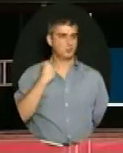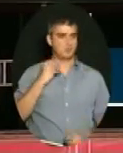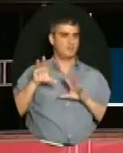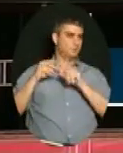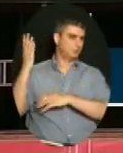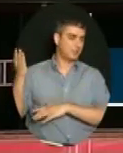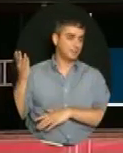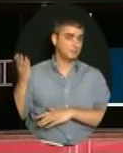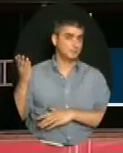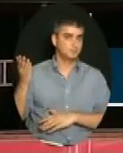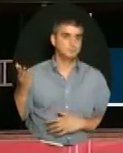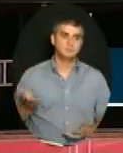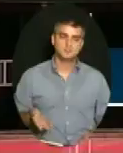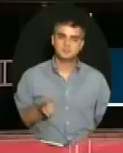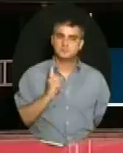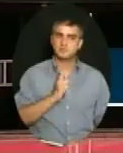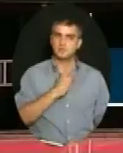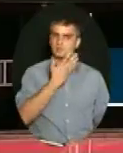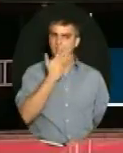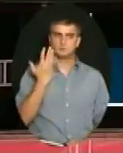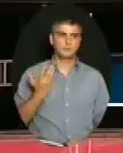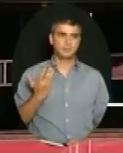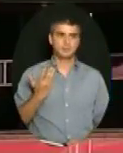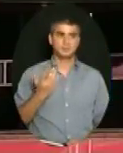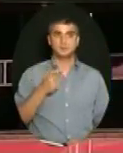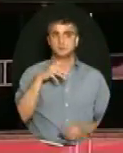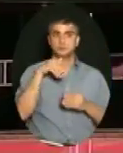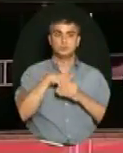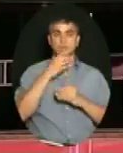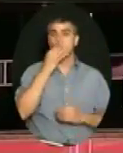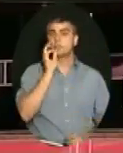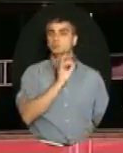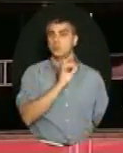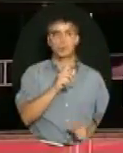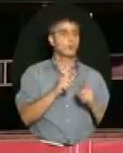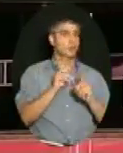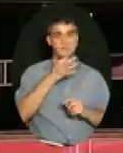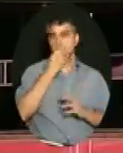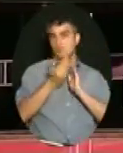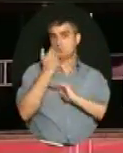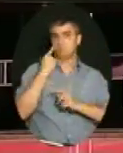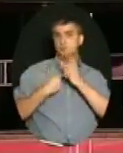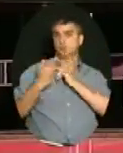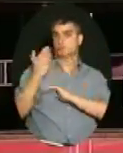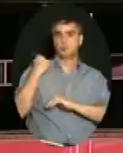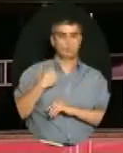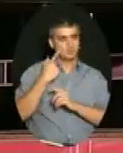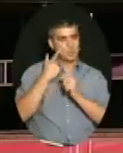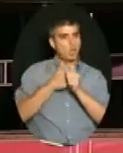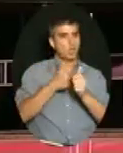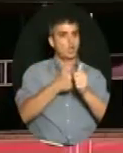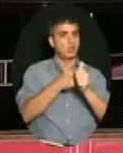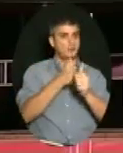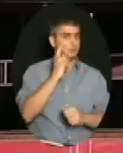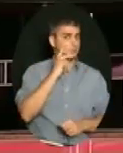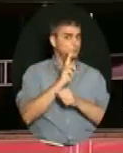עציון, אבל מסתבר שבתוך הנאום הזה, כמו גם בנאומים קודמים בשנים קודמות, אני עוקבת אחריו,